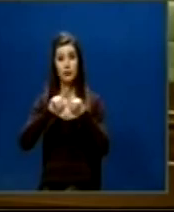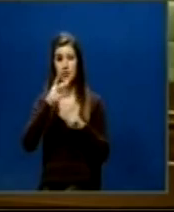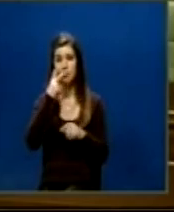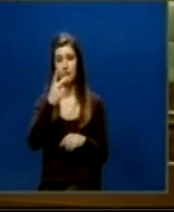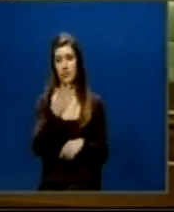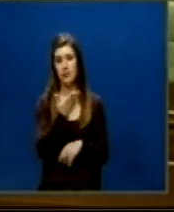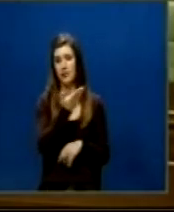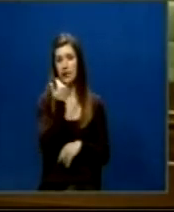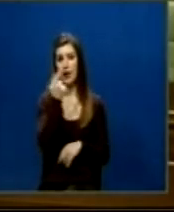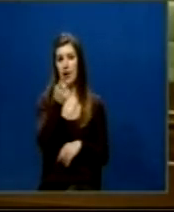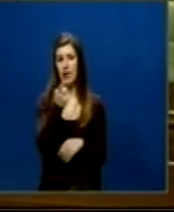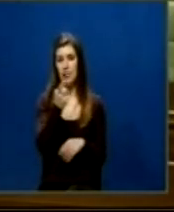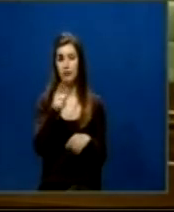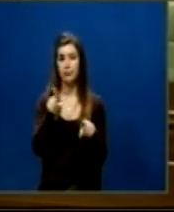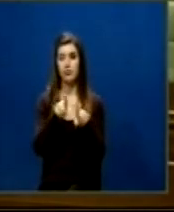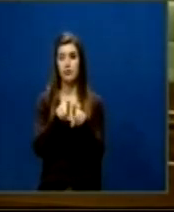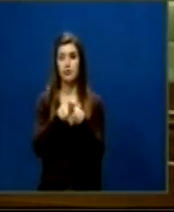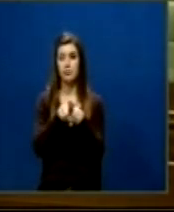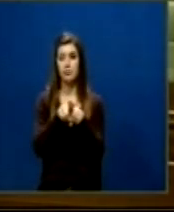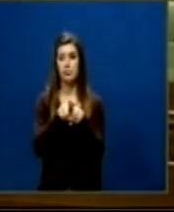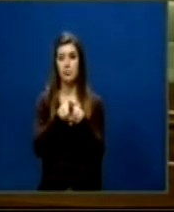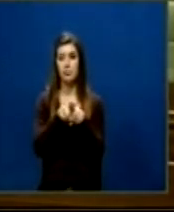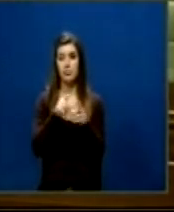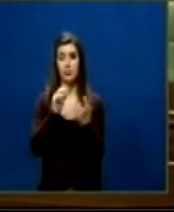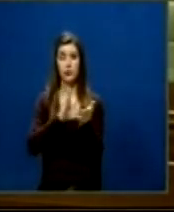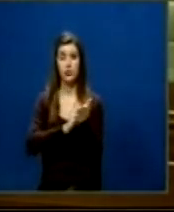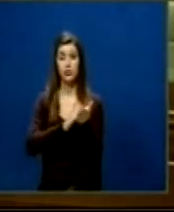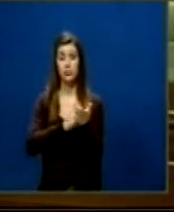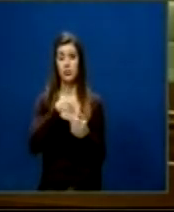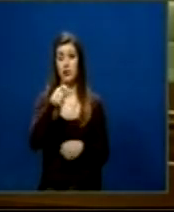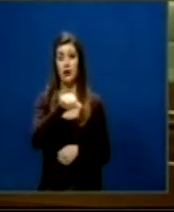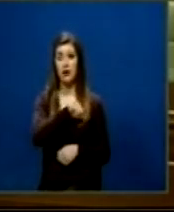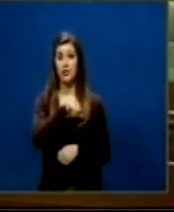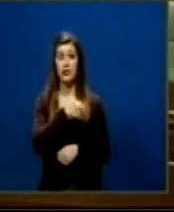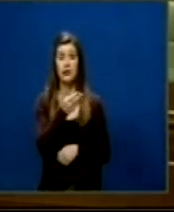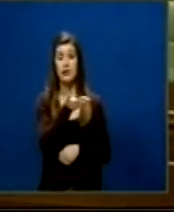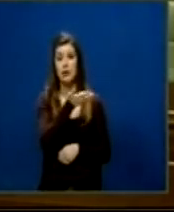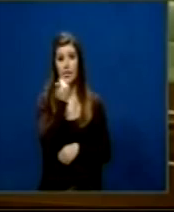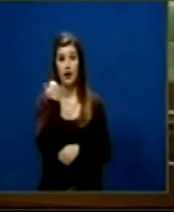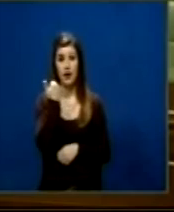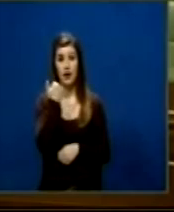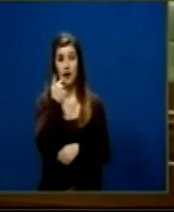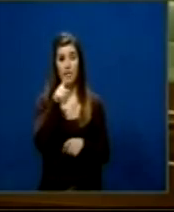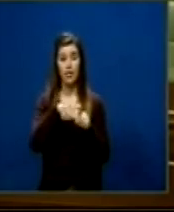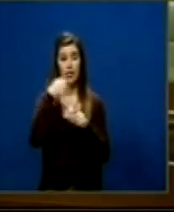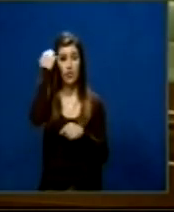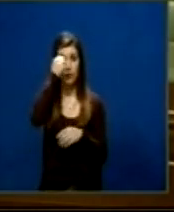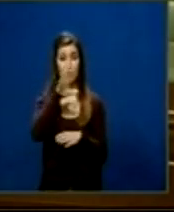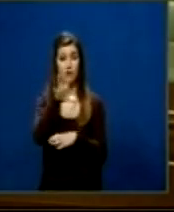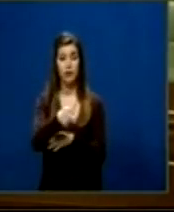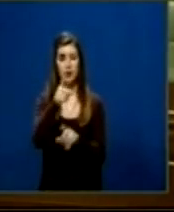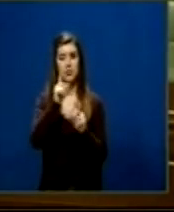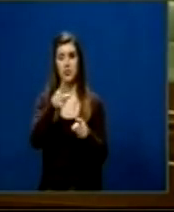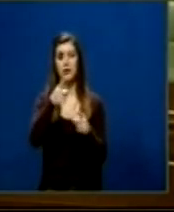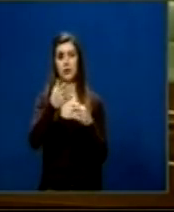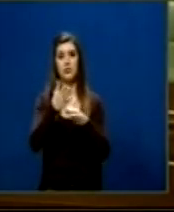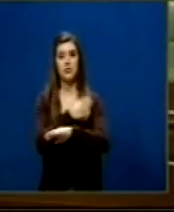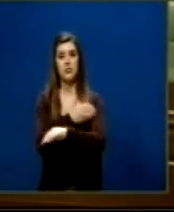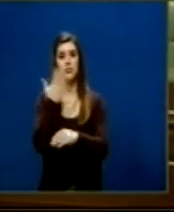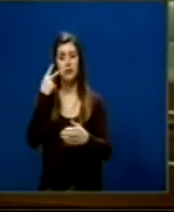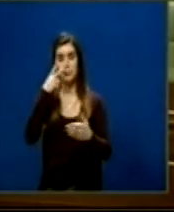okupimit të Kosovës, por nëse s'ka interesu çështja e okupimit të Kosovës, mjafton me lexu